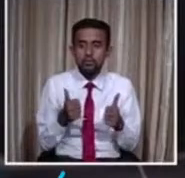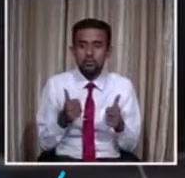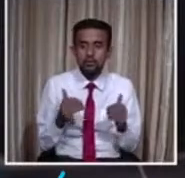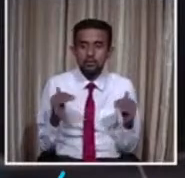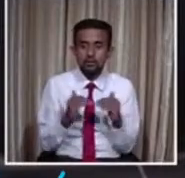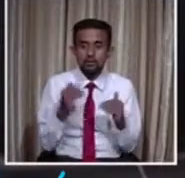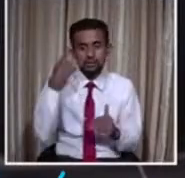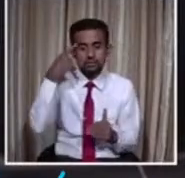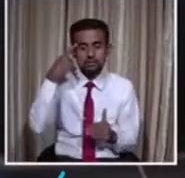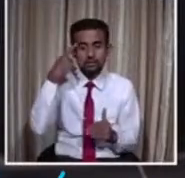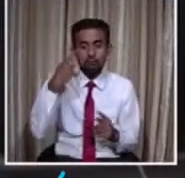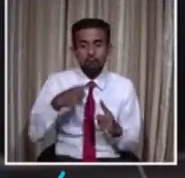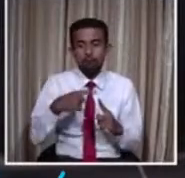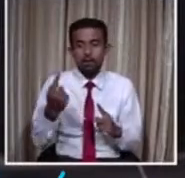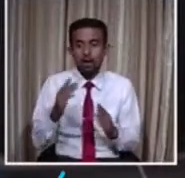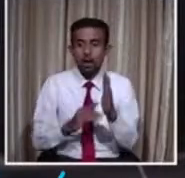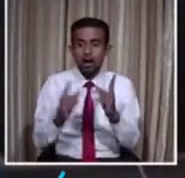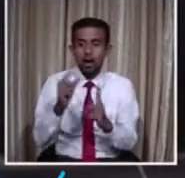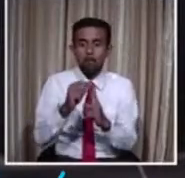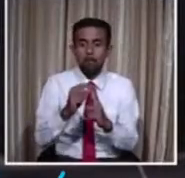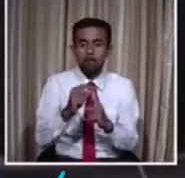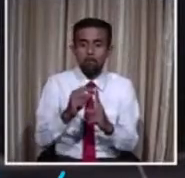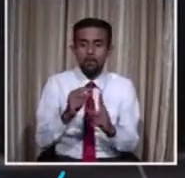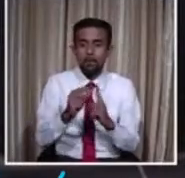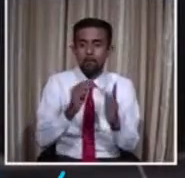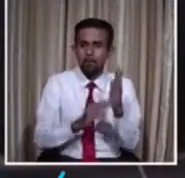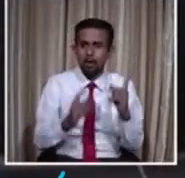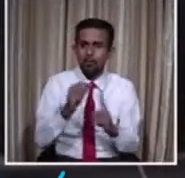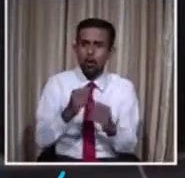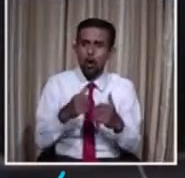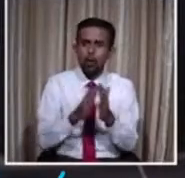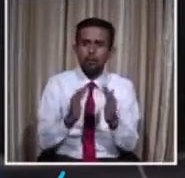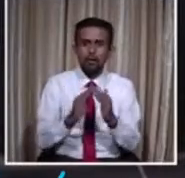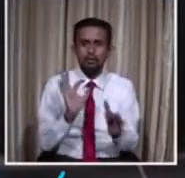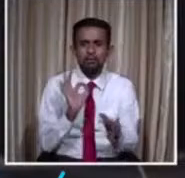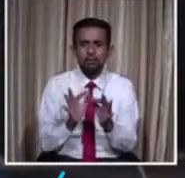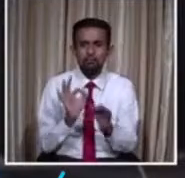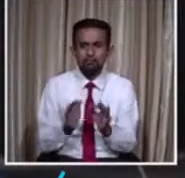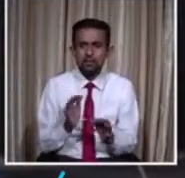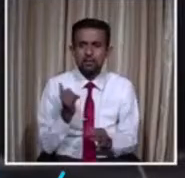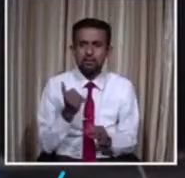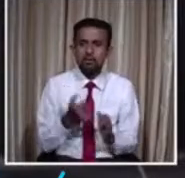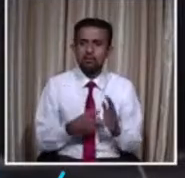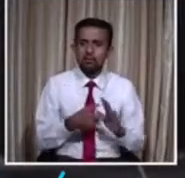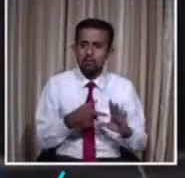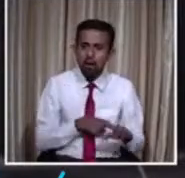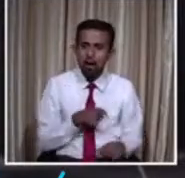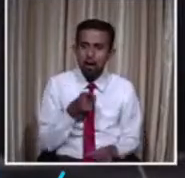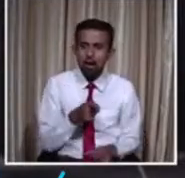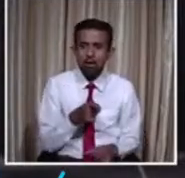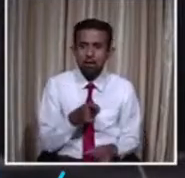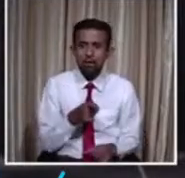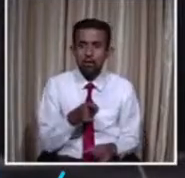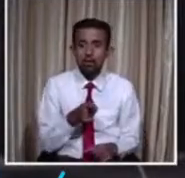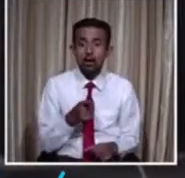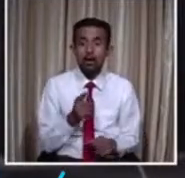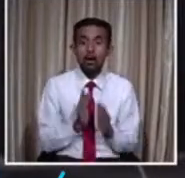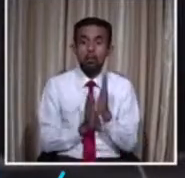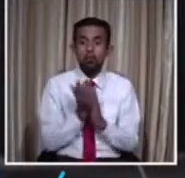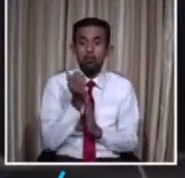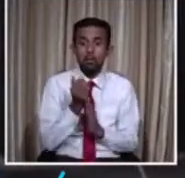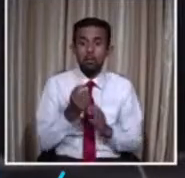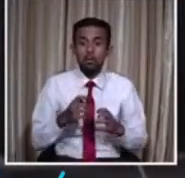karagena anik mathiyama turunge parasabha pradesabha mantriyurunge gewal gini tiyanna samaharunta ona etawara thamai manawa apadawa athi